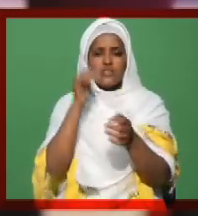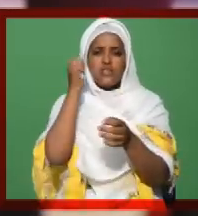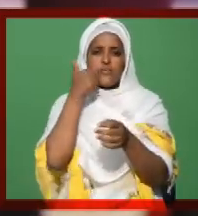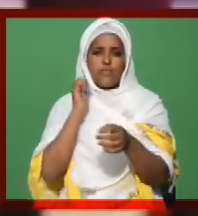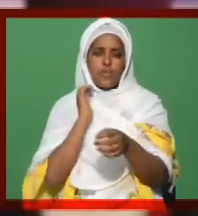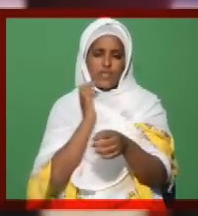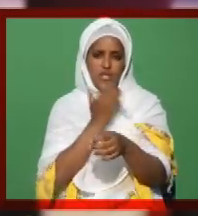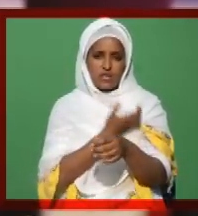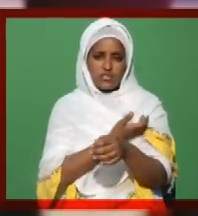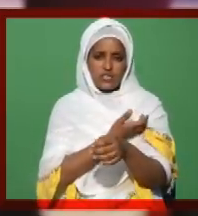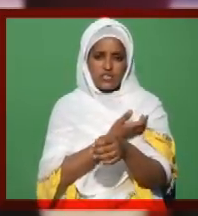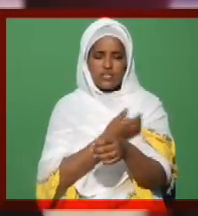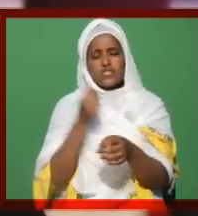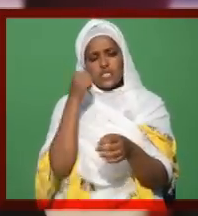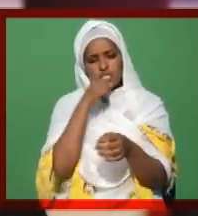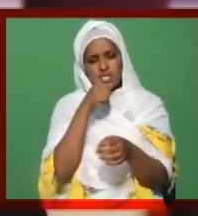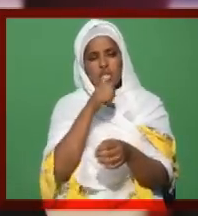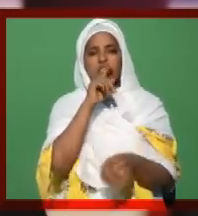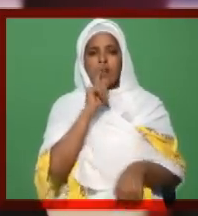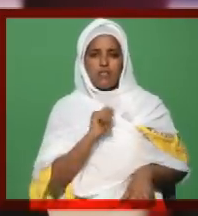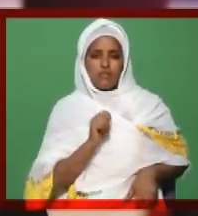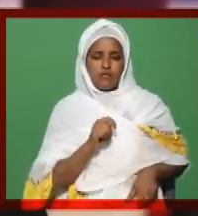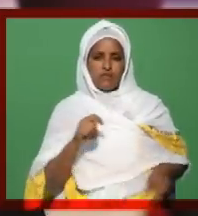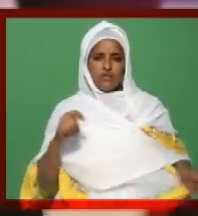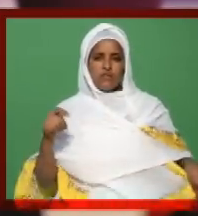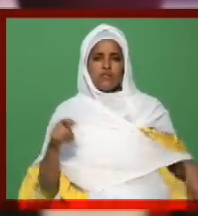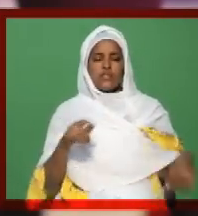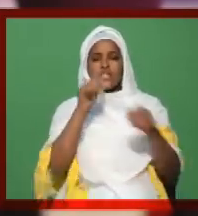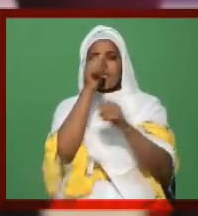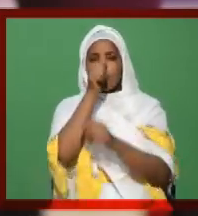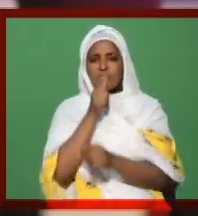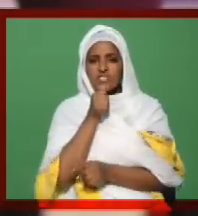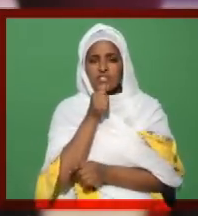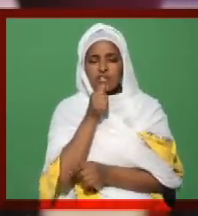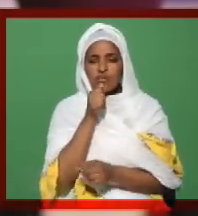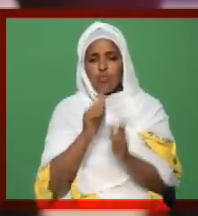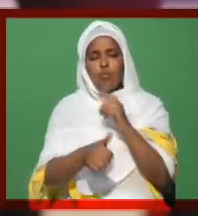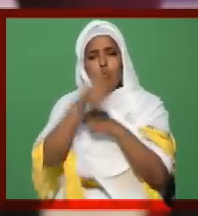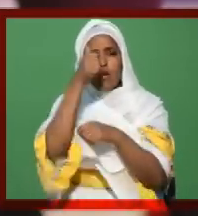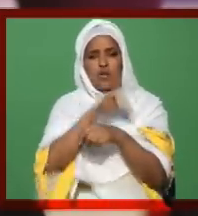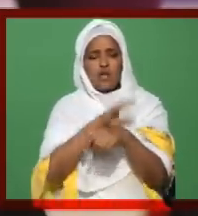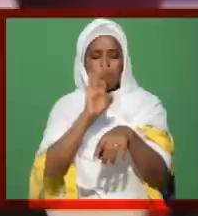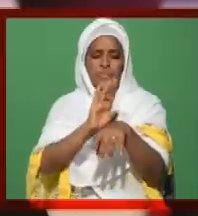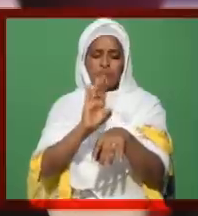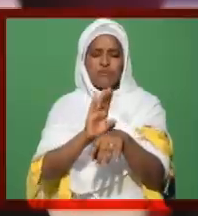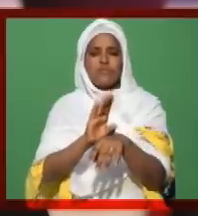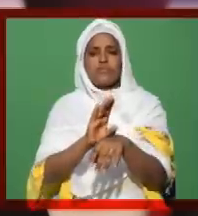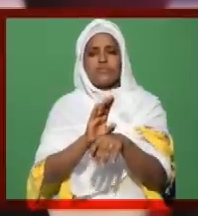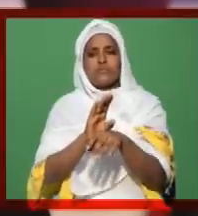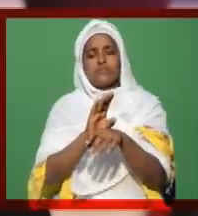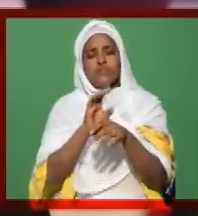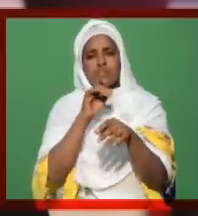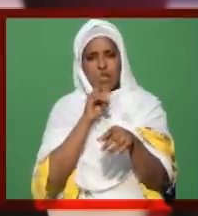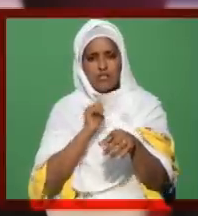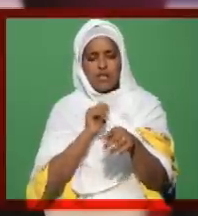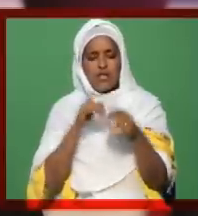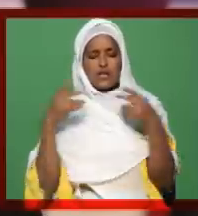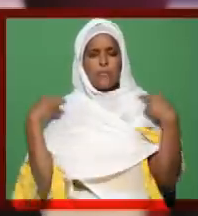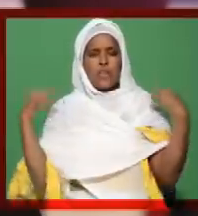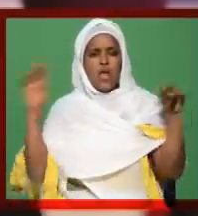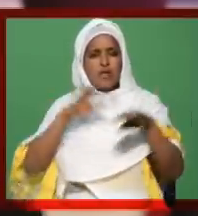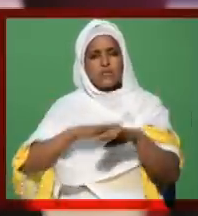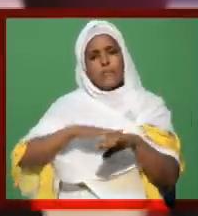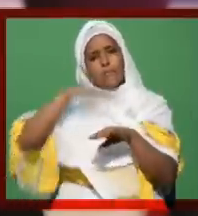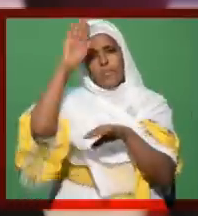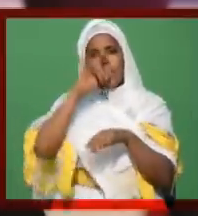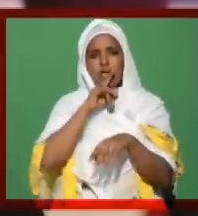እመቤታችን እሴት ናት የምስጢር ጫጉላና ቤተ መቅደስ ናት ከመላእክትም በላይ ናት